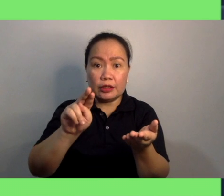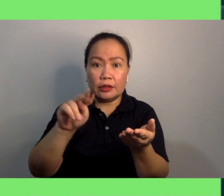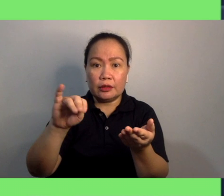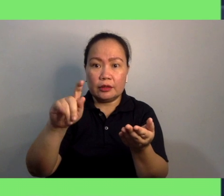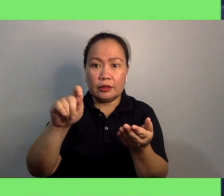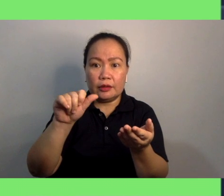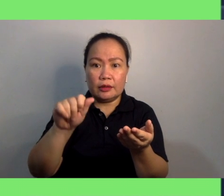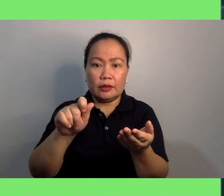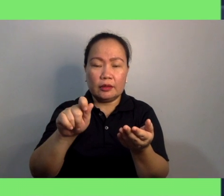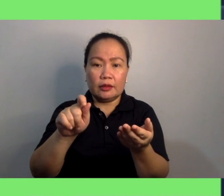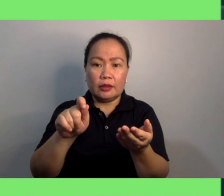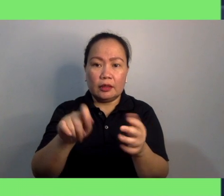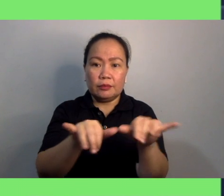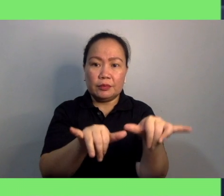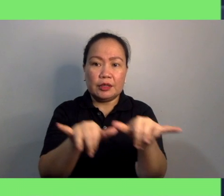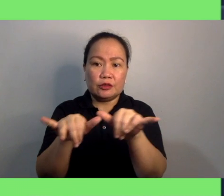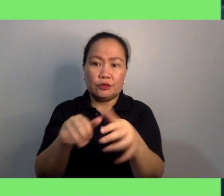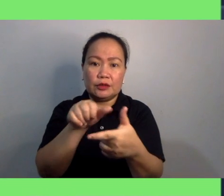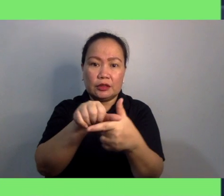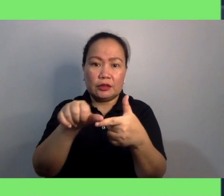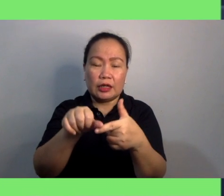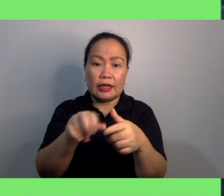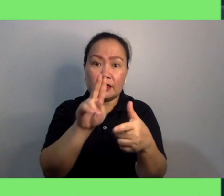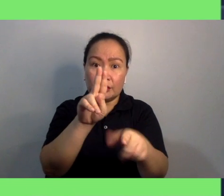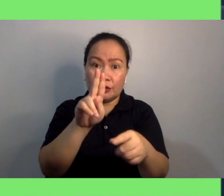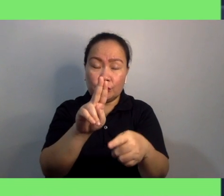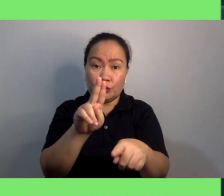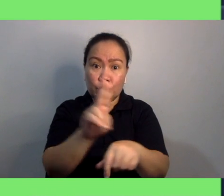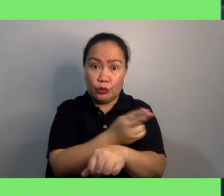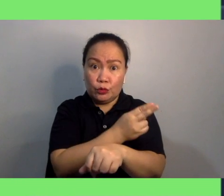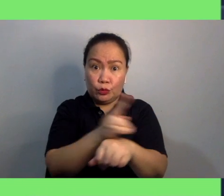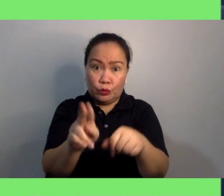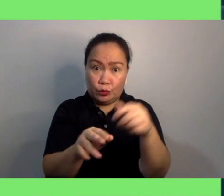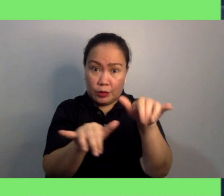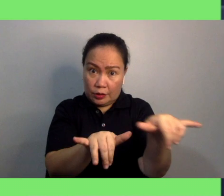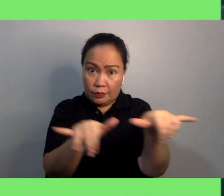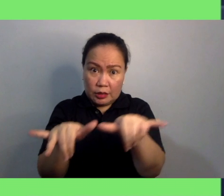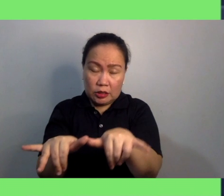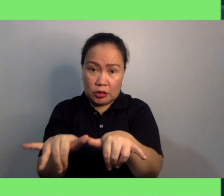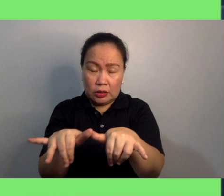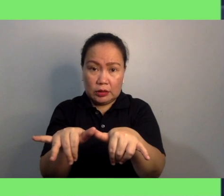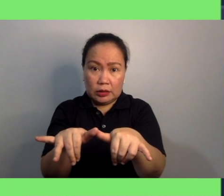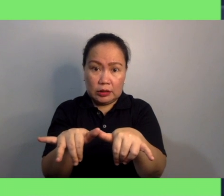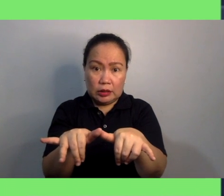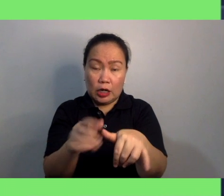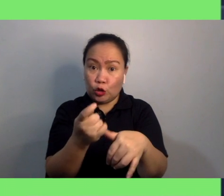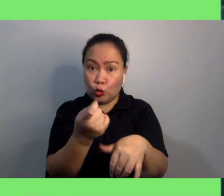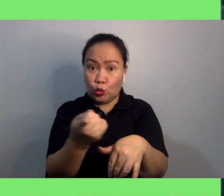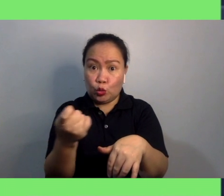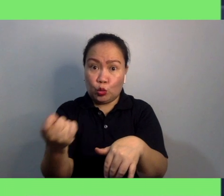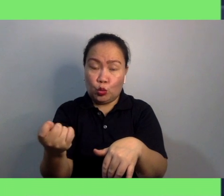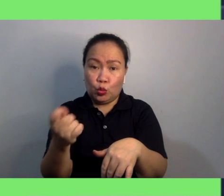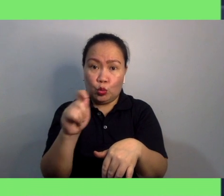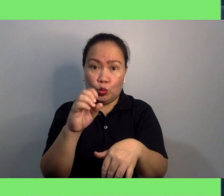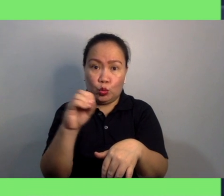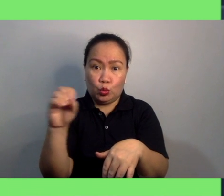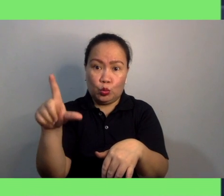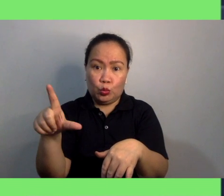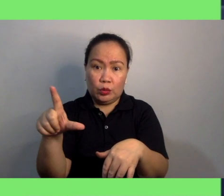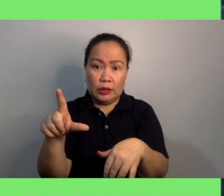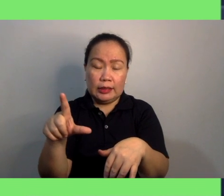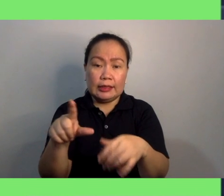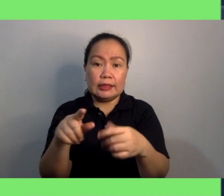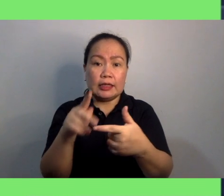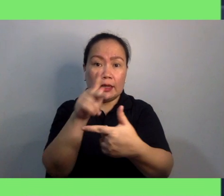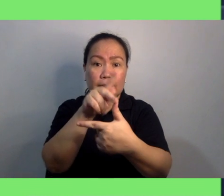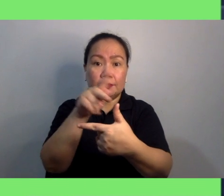tool used to measure a given angle is protractor. So, ito nabanggit ko na po ito sa part 1